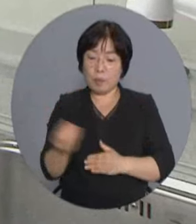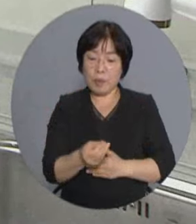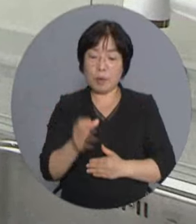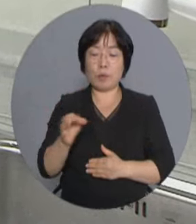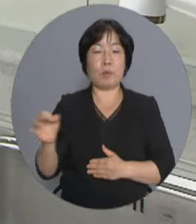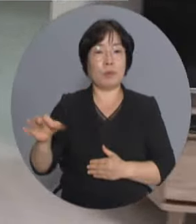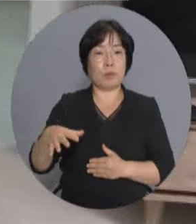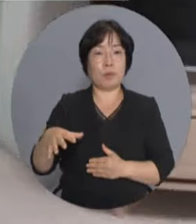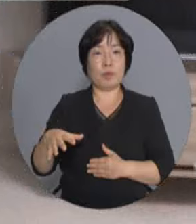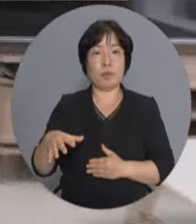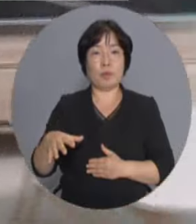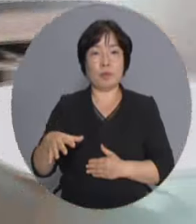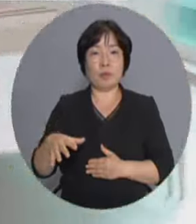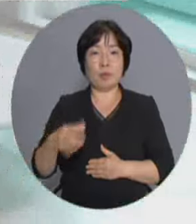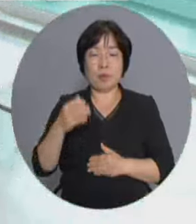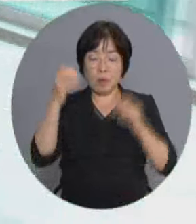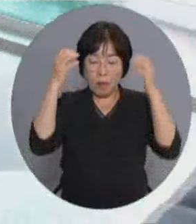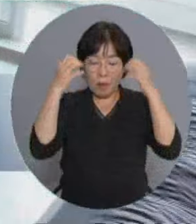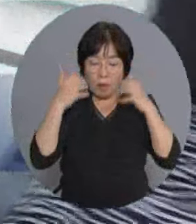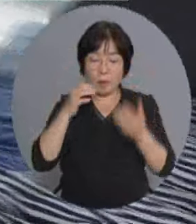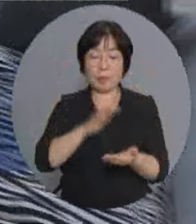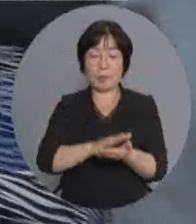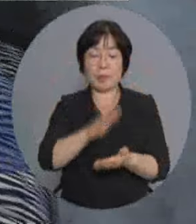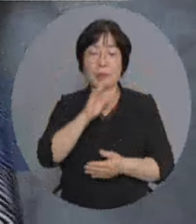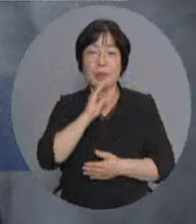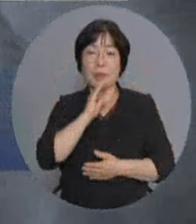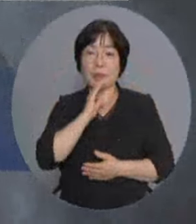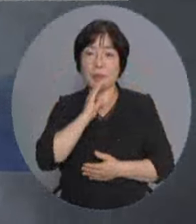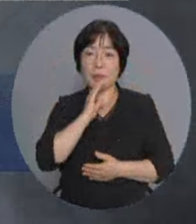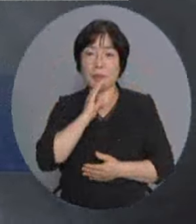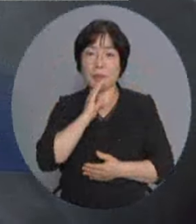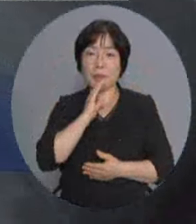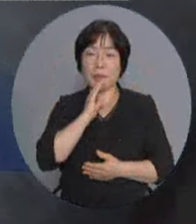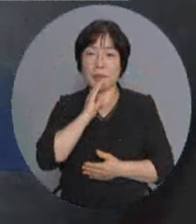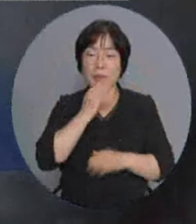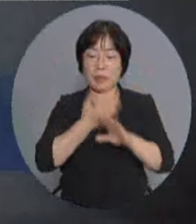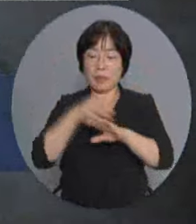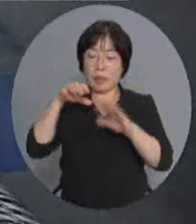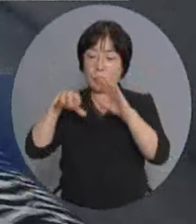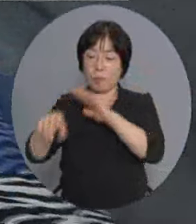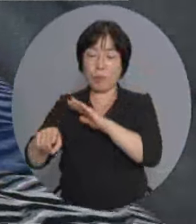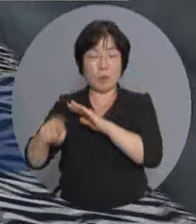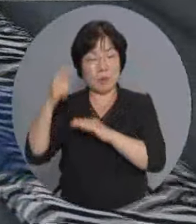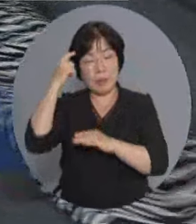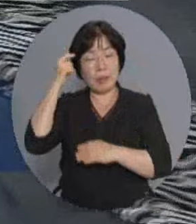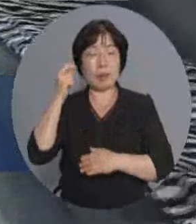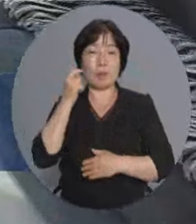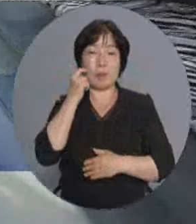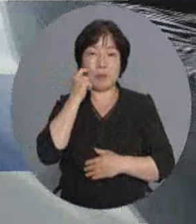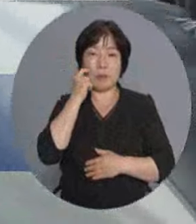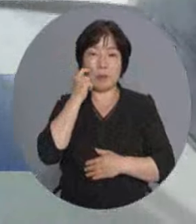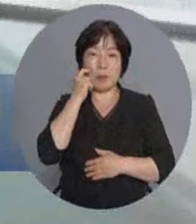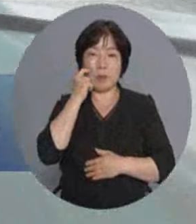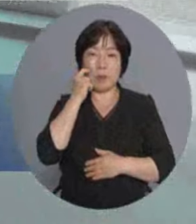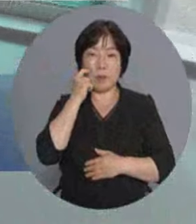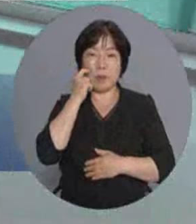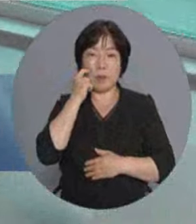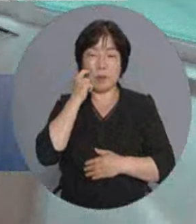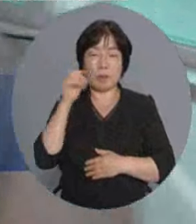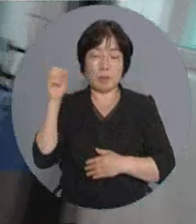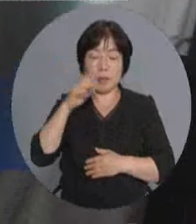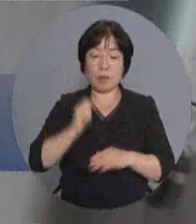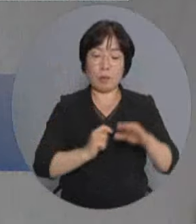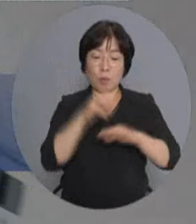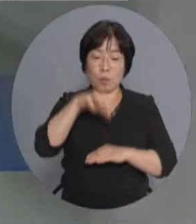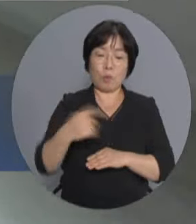무료입니다. 올 여름 너무 뜨거웠잖아요. 우리 다른 데 갈 엄두도 안 나고 그랬어요. 일단